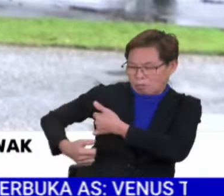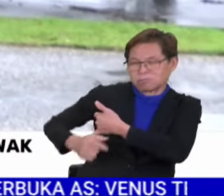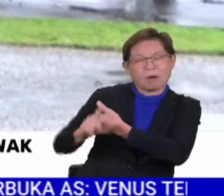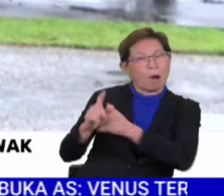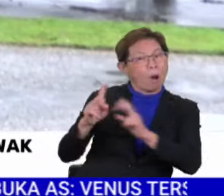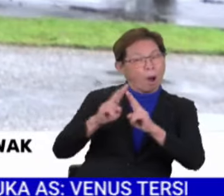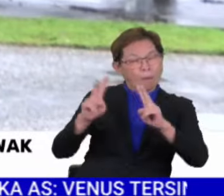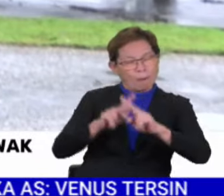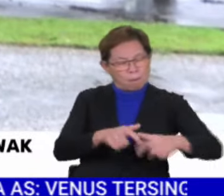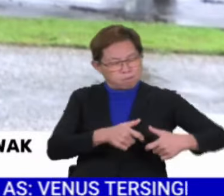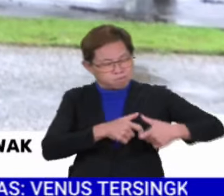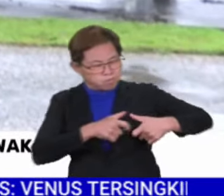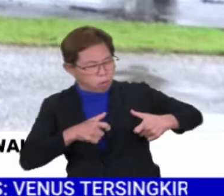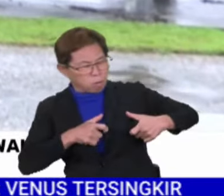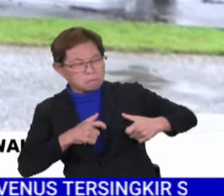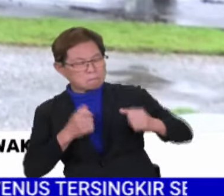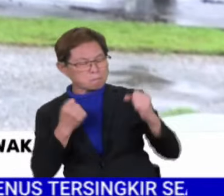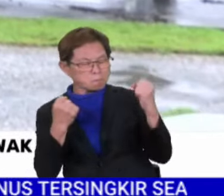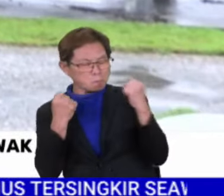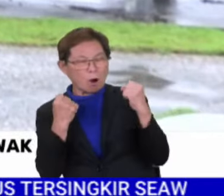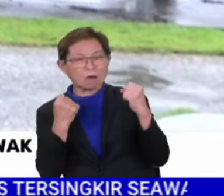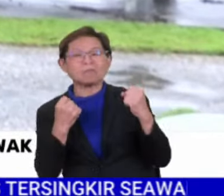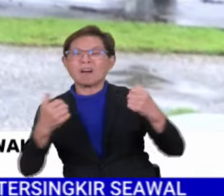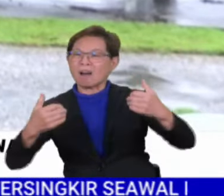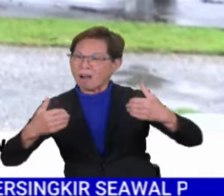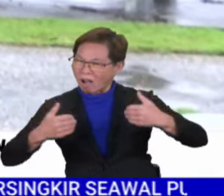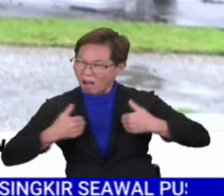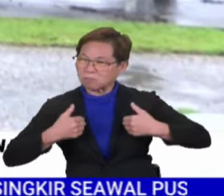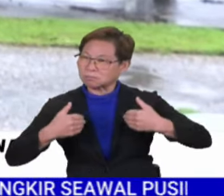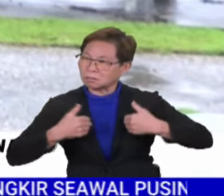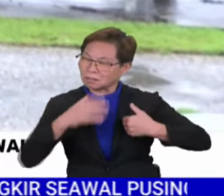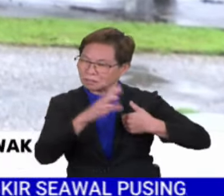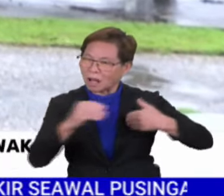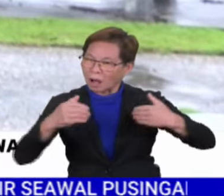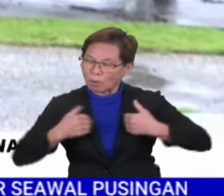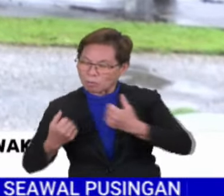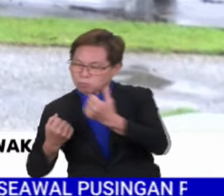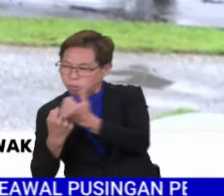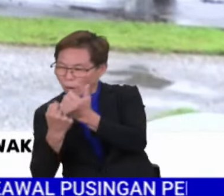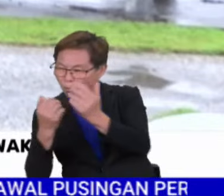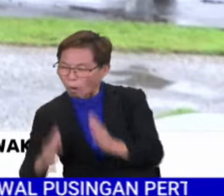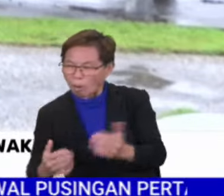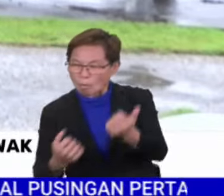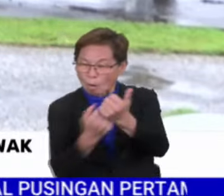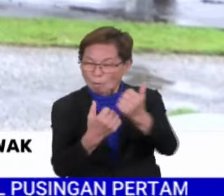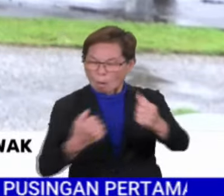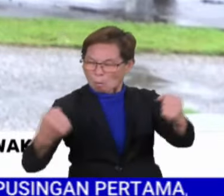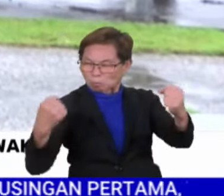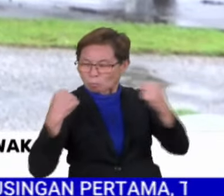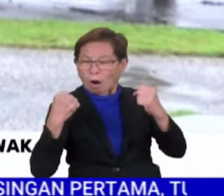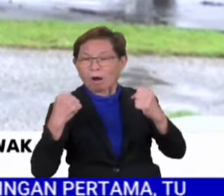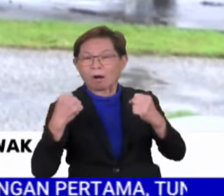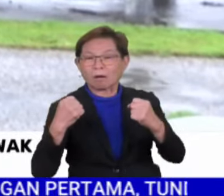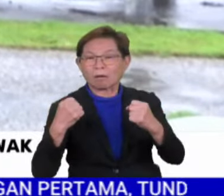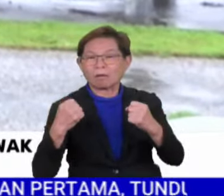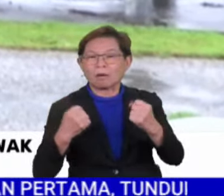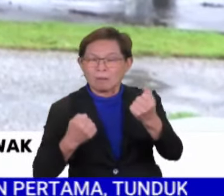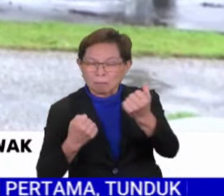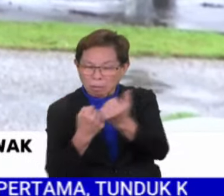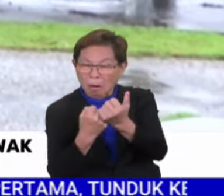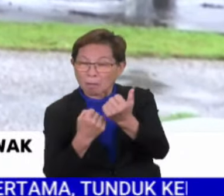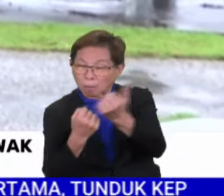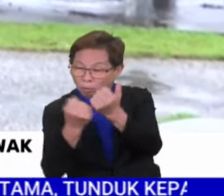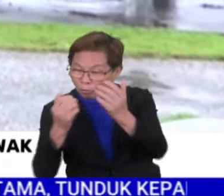yang amat berani dan cekal dan juga mempunyai penyokong-penyokong yang amat kental, penyokong-penyokong yang